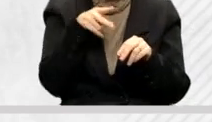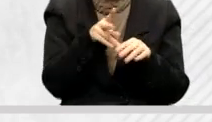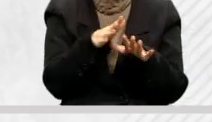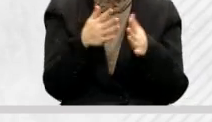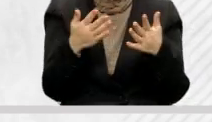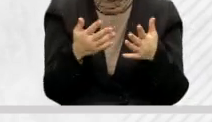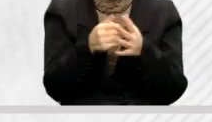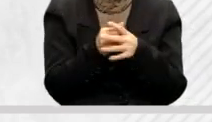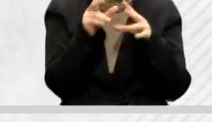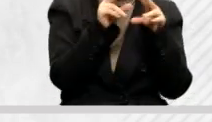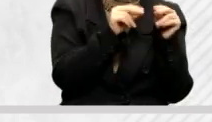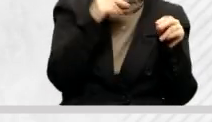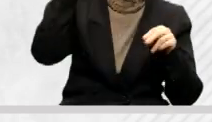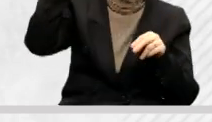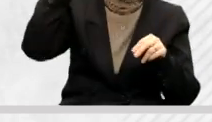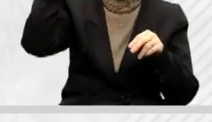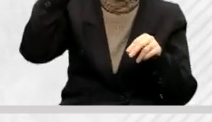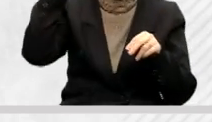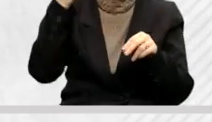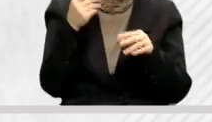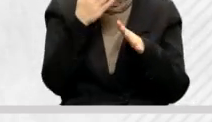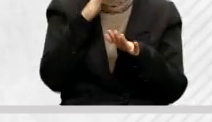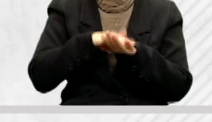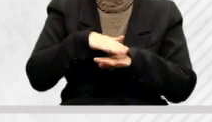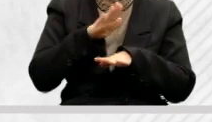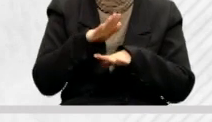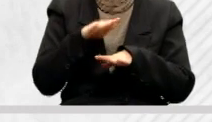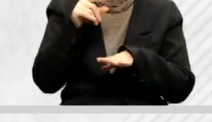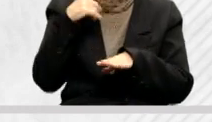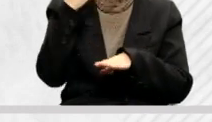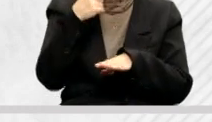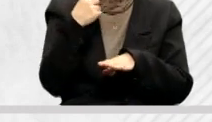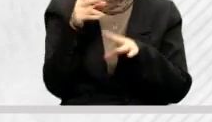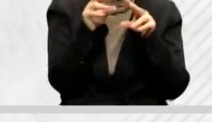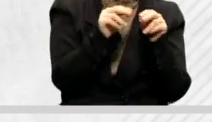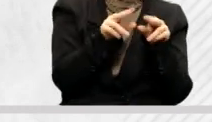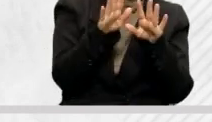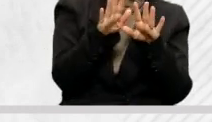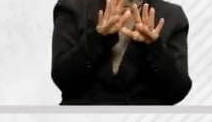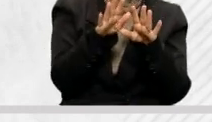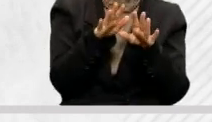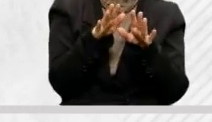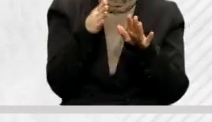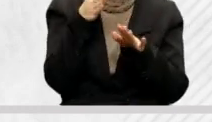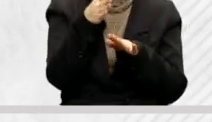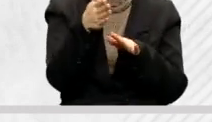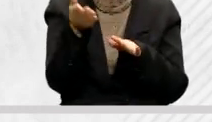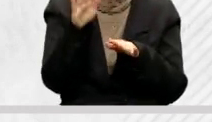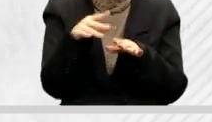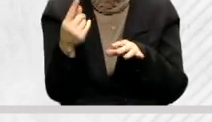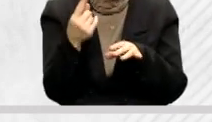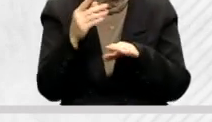Ki psikofizyolojik, çok şeyde olduğu gibi. Tabii psikofizyolojik insomni de böyledir. Yani kişi ben zihnimi kapatamıyorum, uyuyamayacağım diye bir takıntı halindedir.